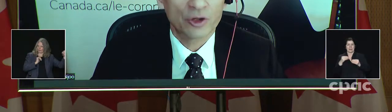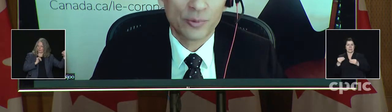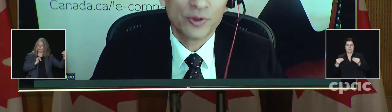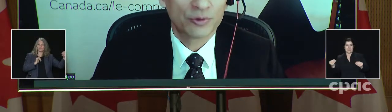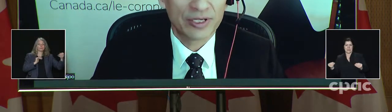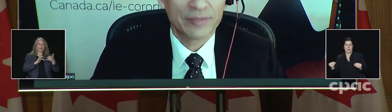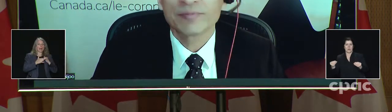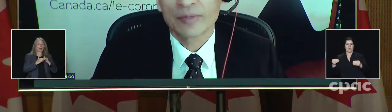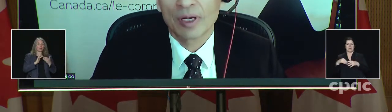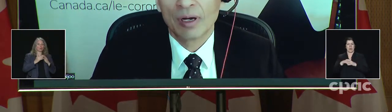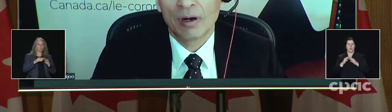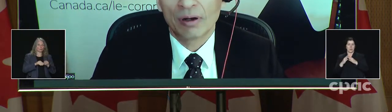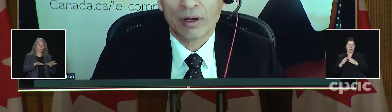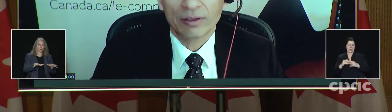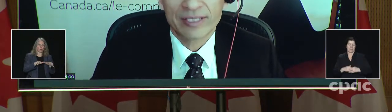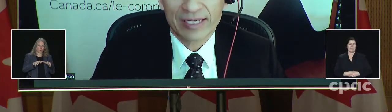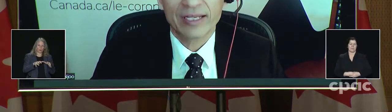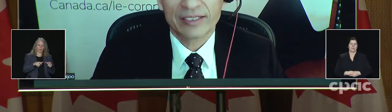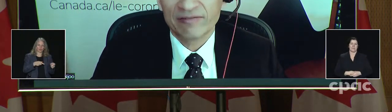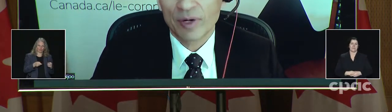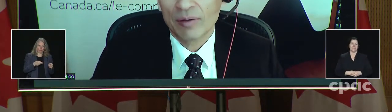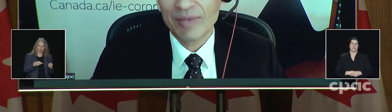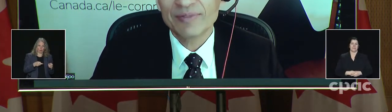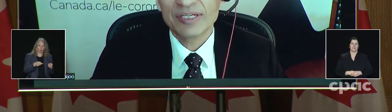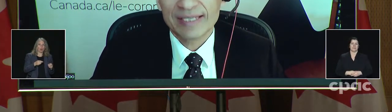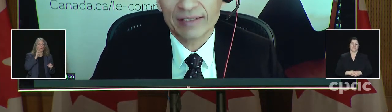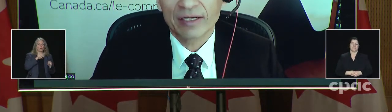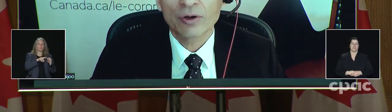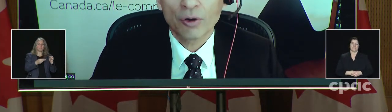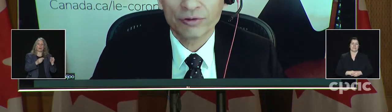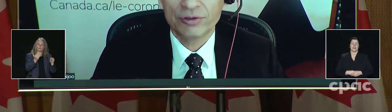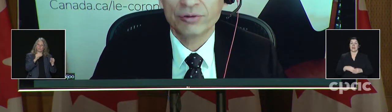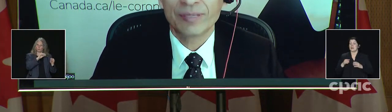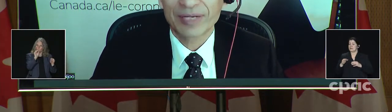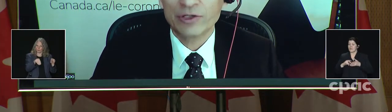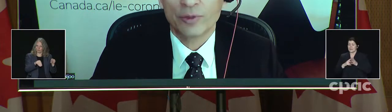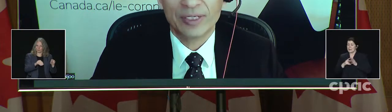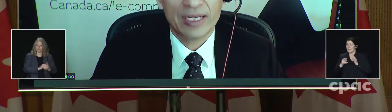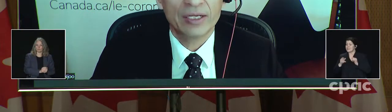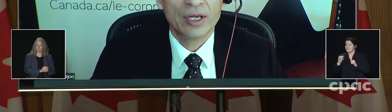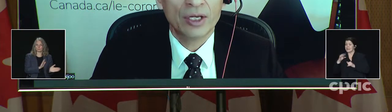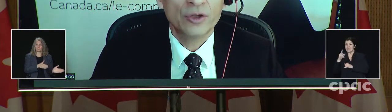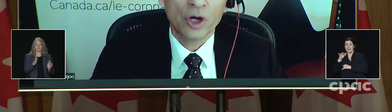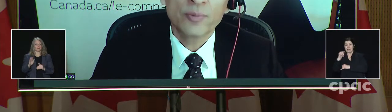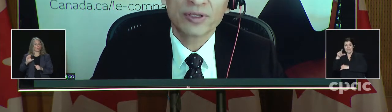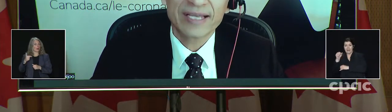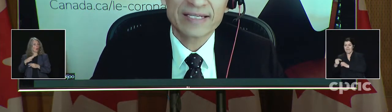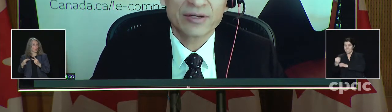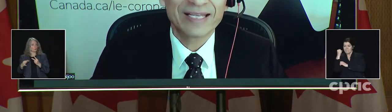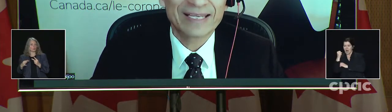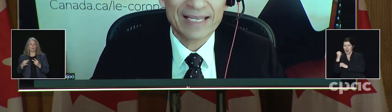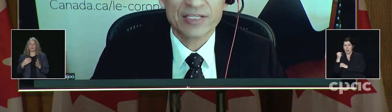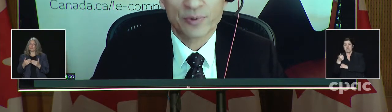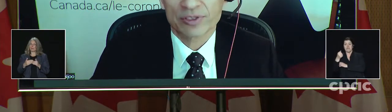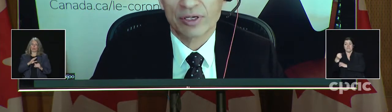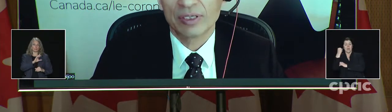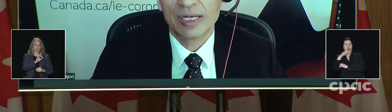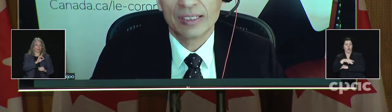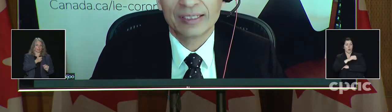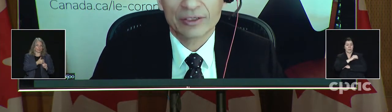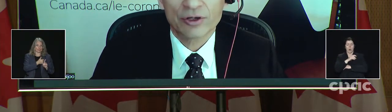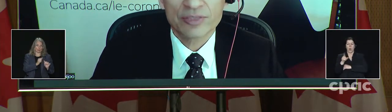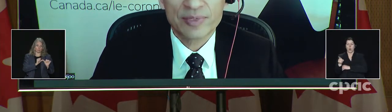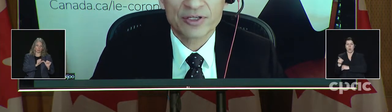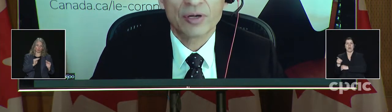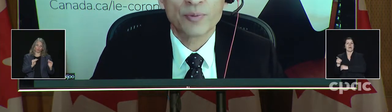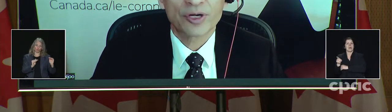de la communauté. Or, alternativement, même si Delta continue de prédominer, une augmentation de 15 de